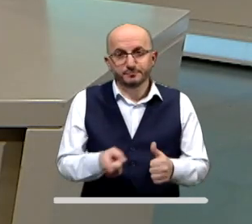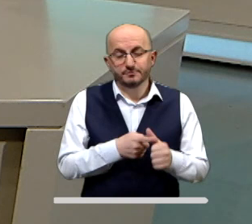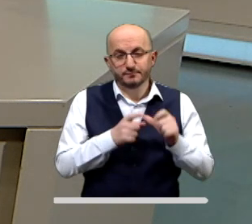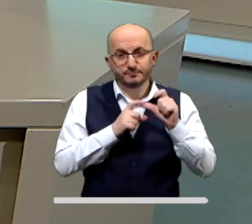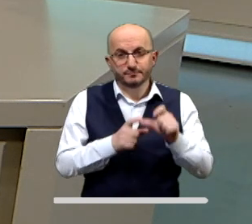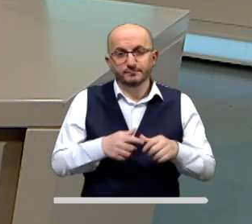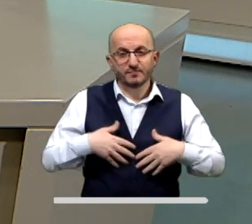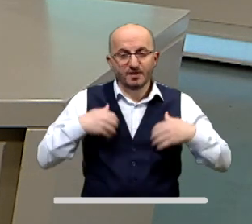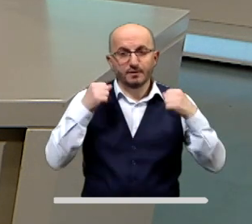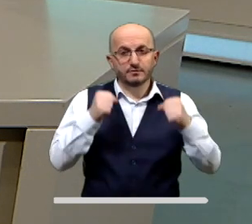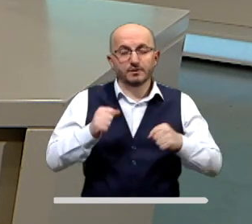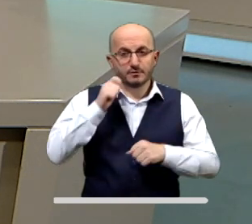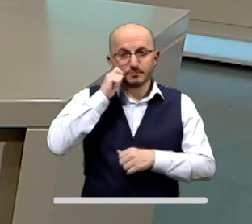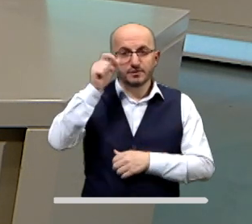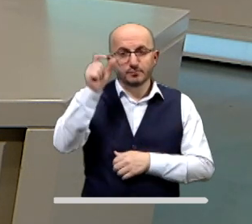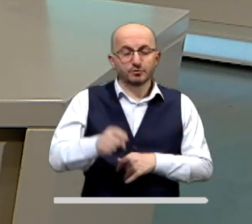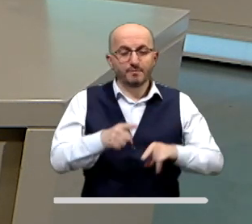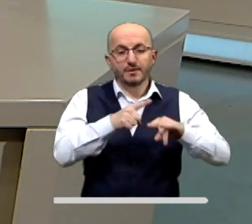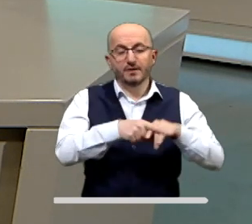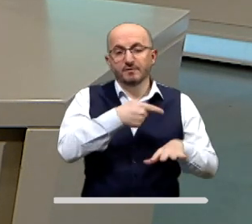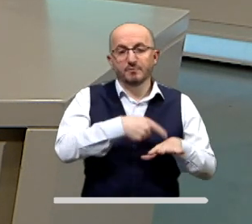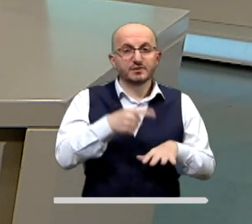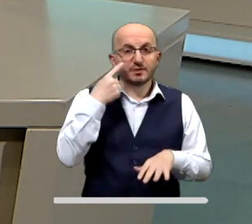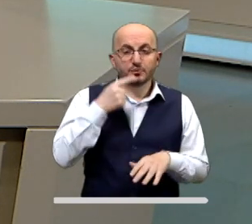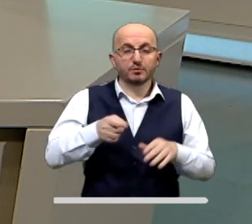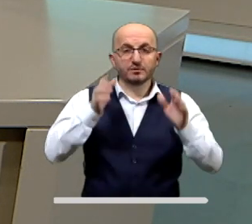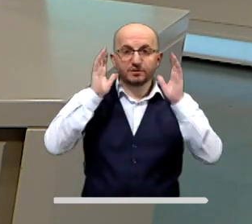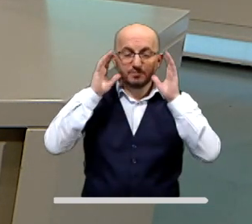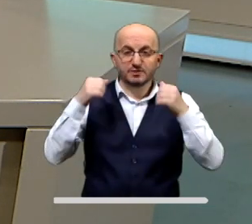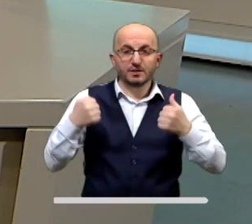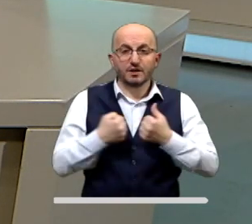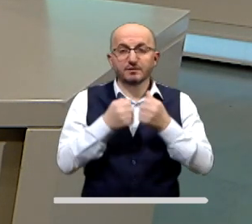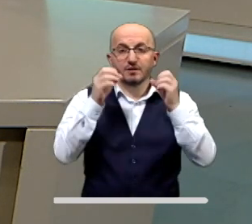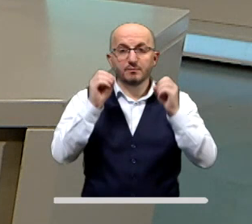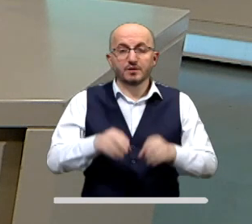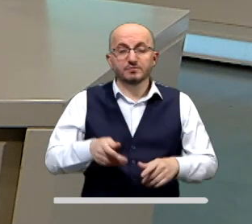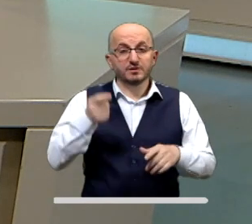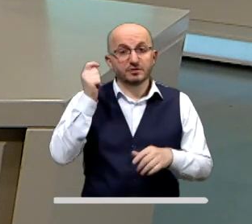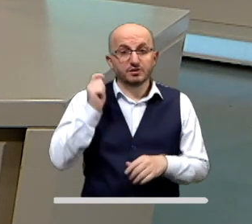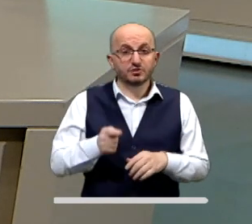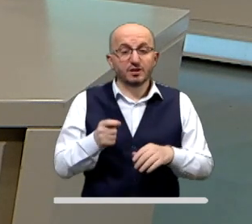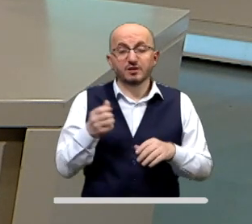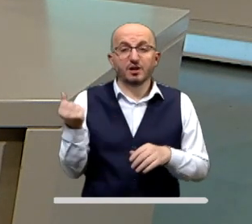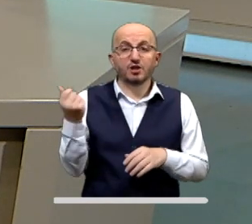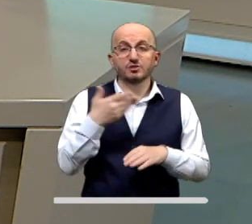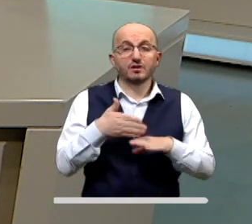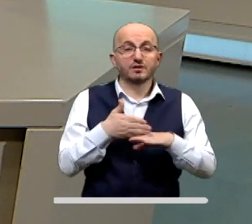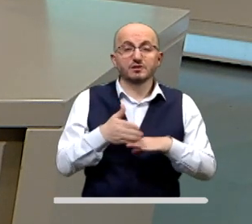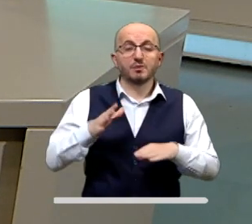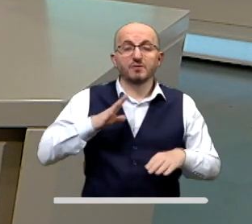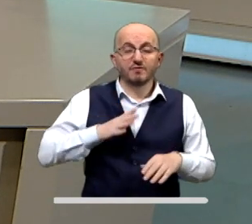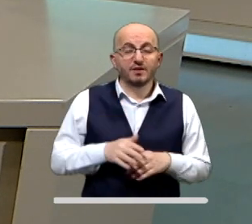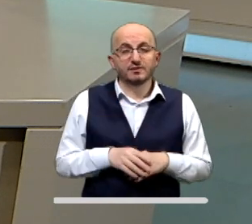sağlıklı bir Müslüman Hanefi mezhebine göre namazını kazaya bırakmasının geçerli kaç tane sebebi vardır